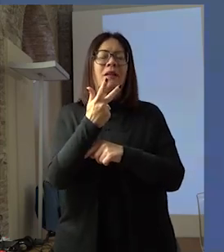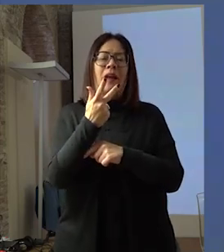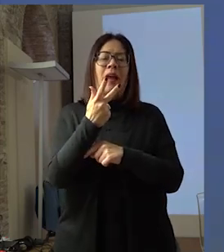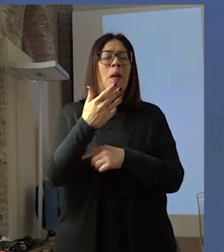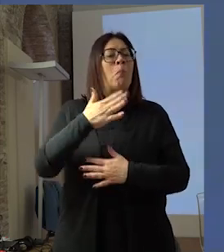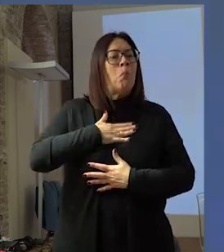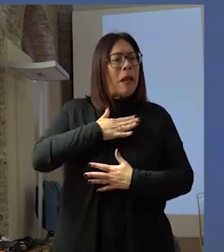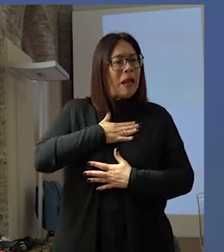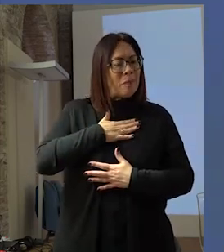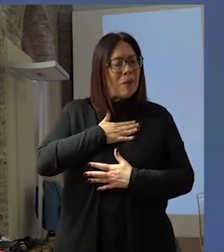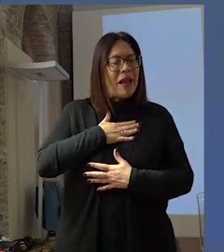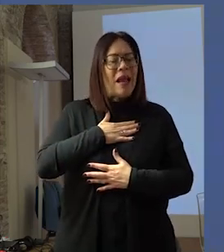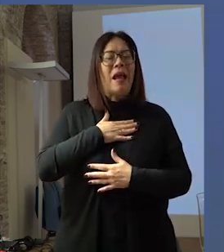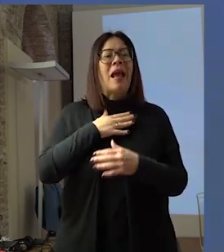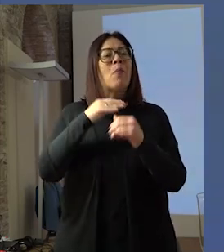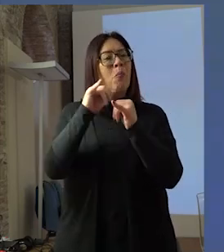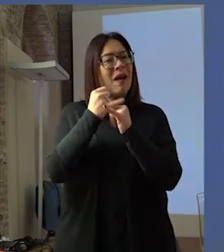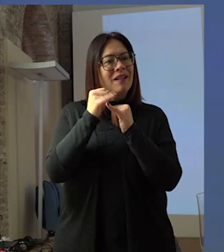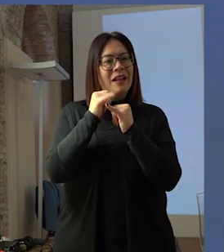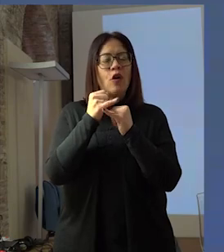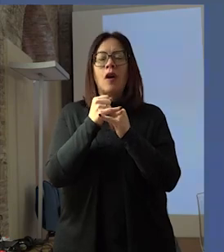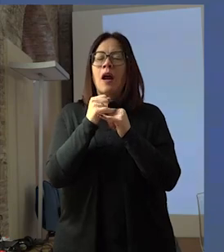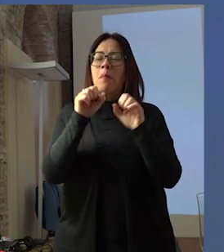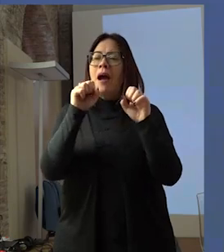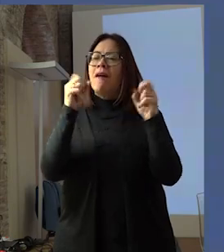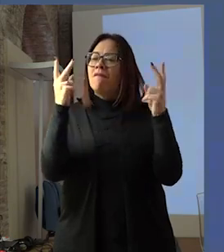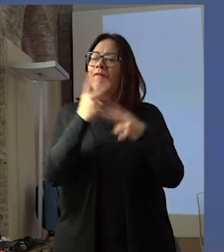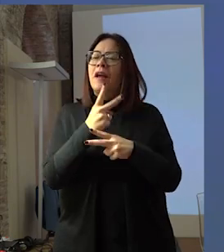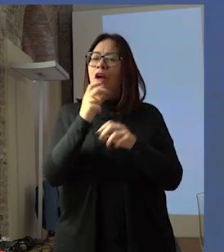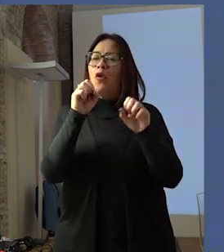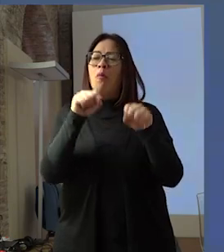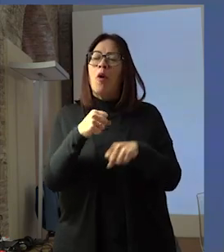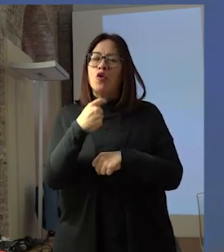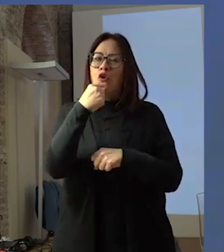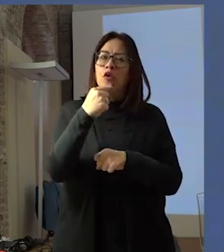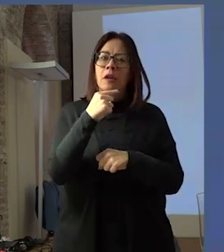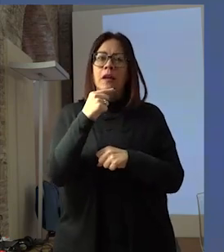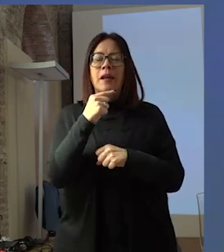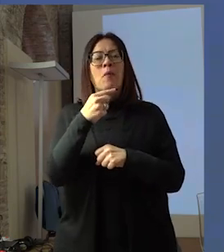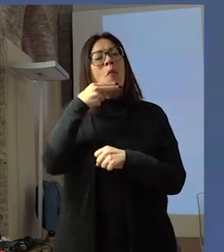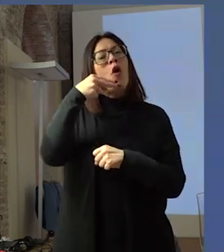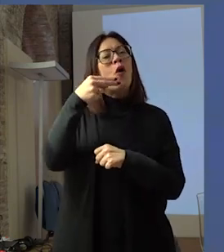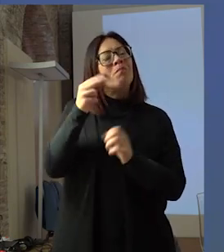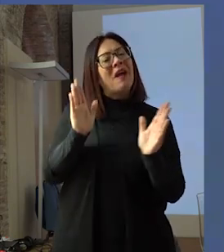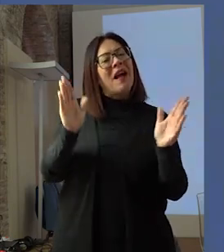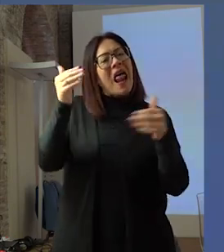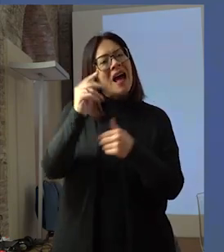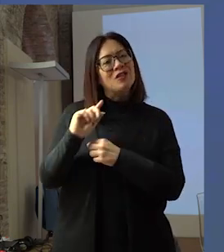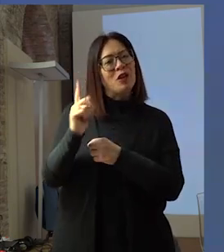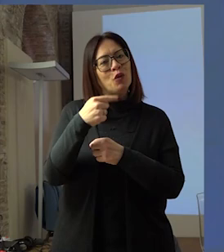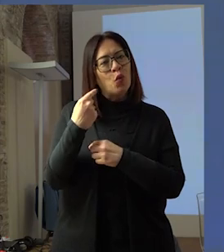maniera particolare, ma posso parlare a nome di tutta la classe, perché è stato